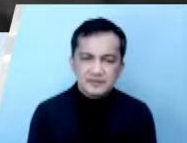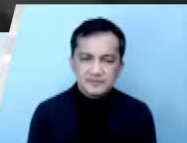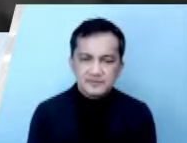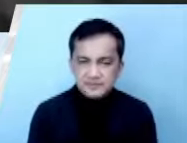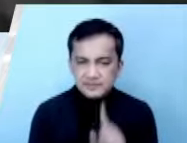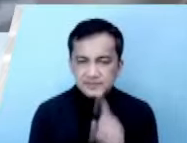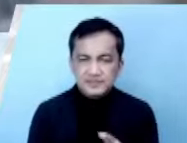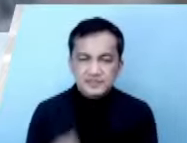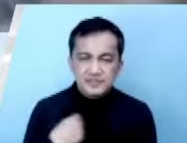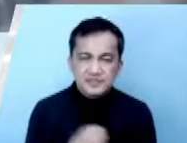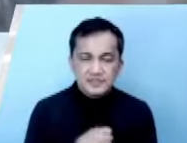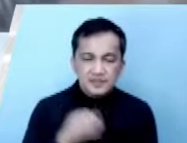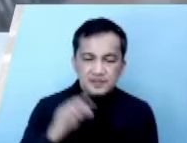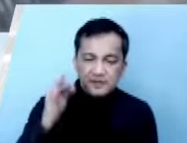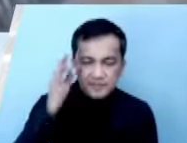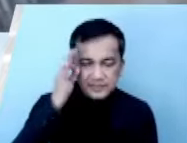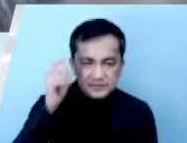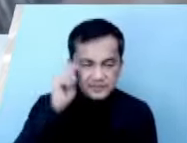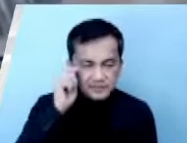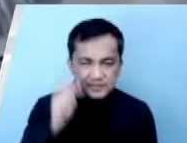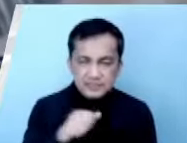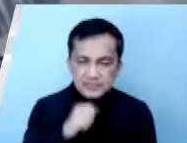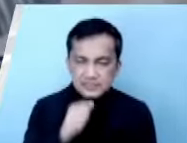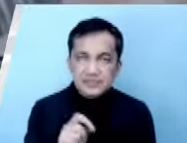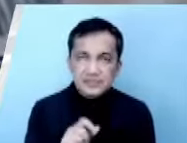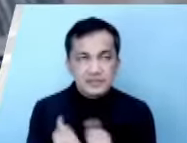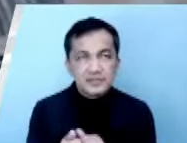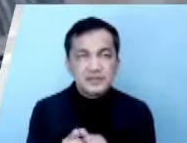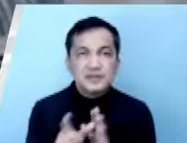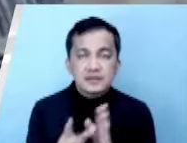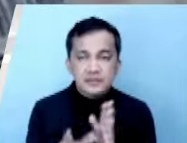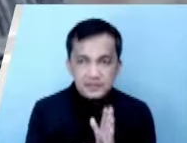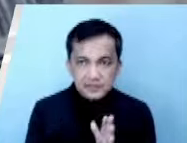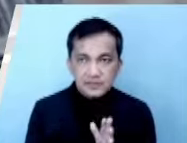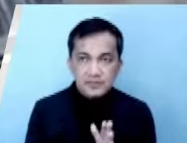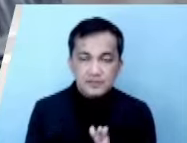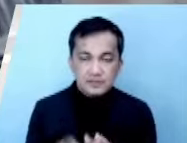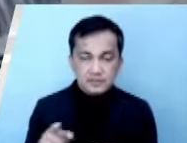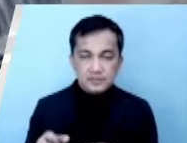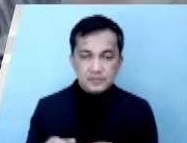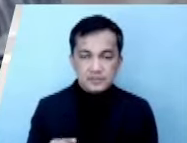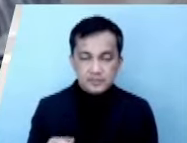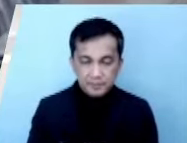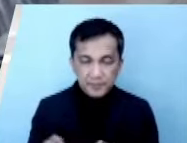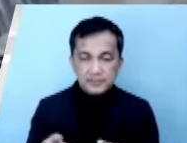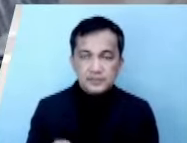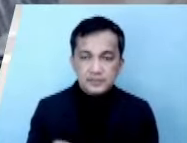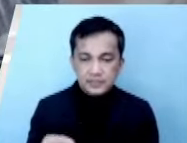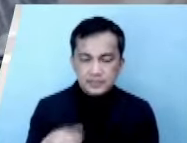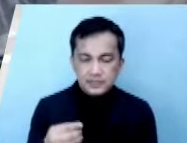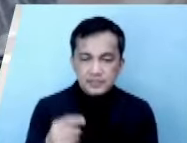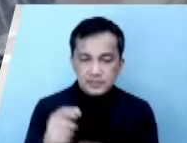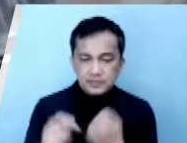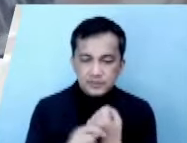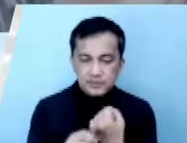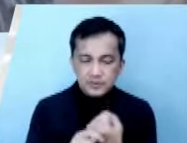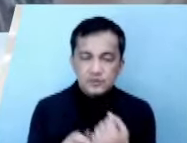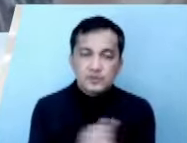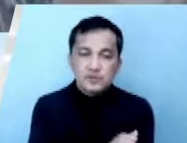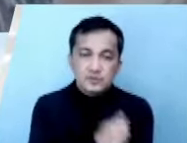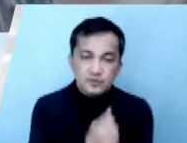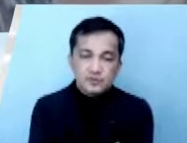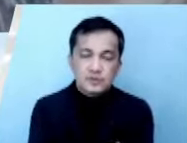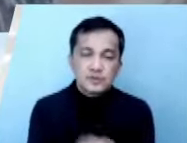Francis Tolentino. It's not an amendment to the law, the existing law, but the grant of temporary authority to be